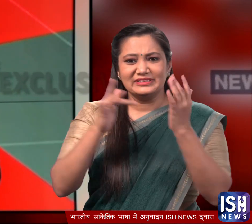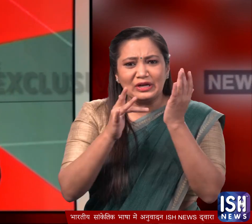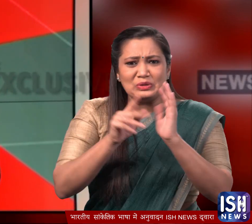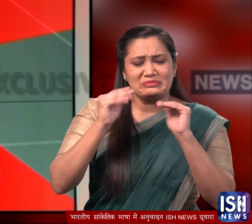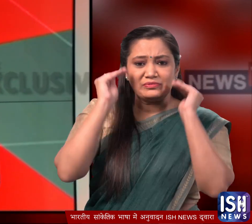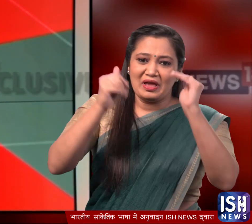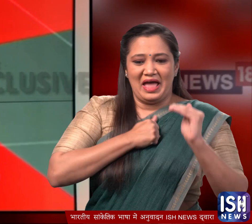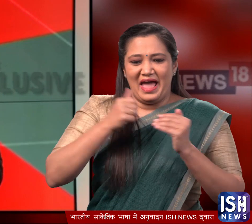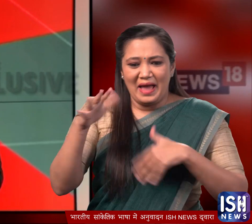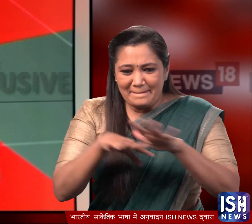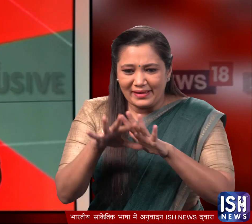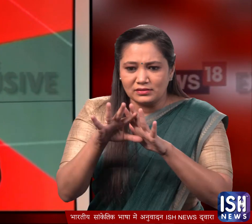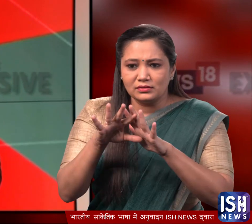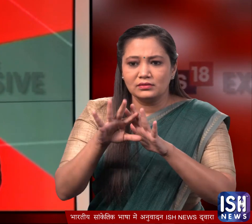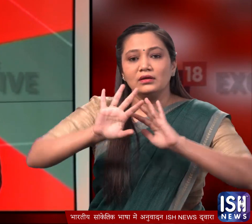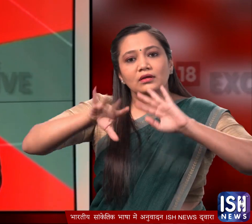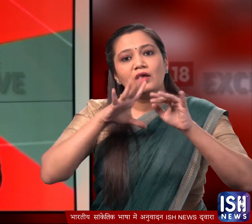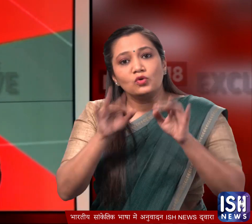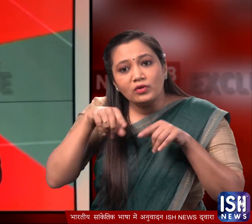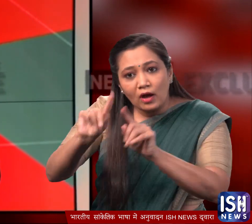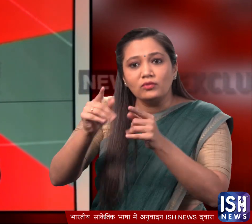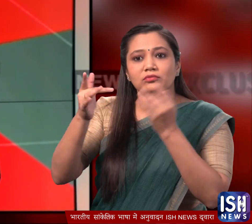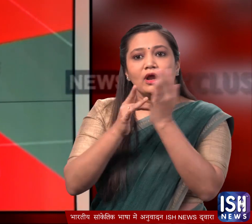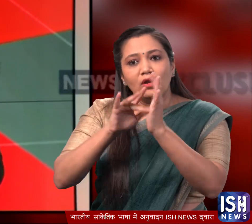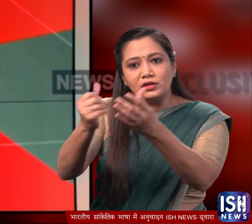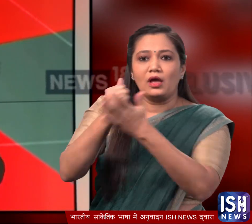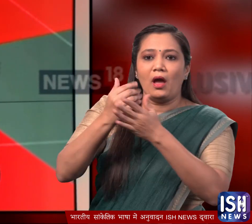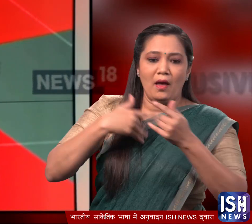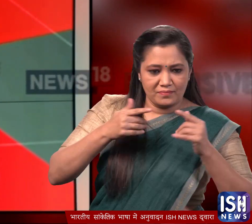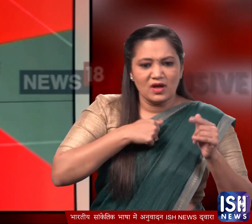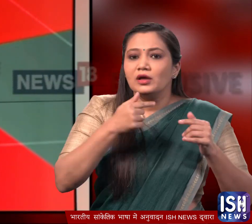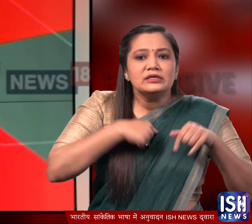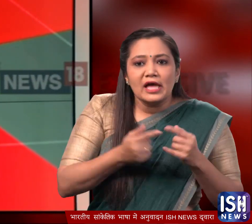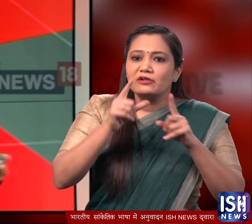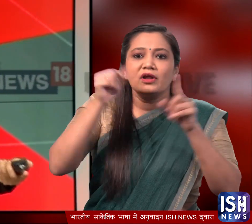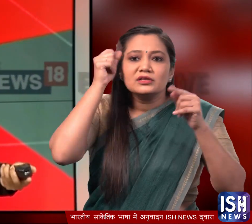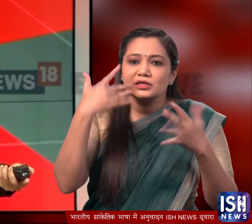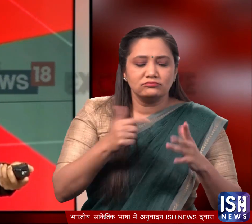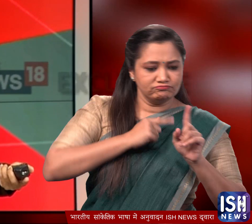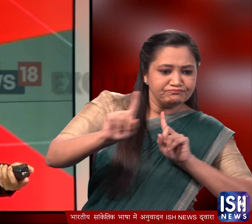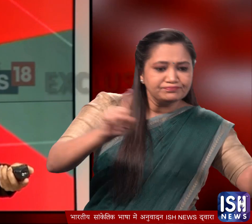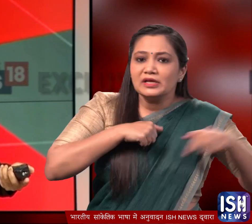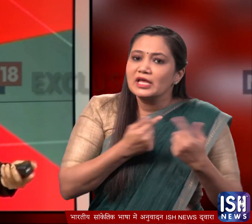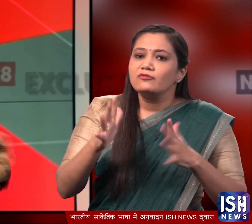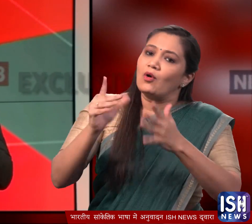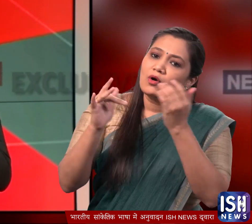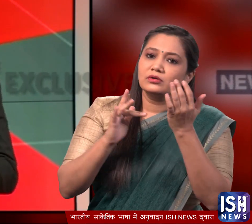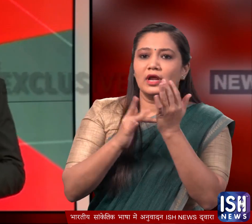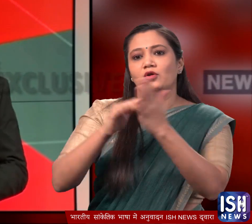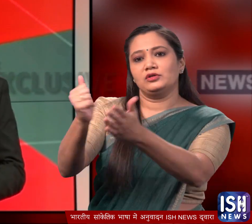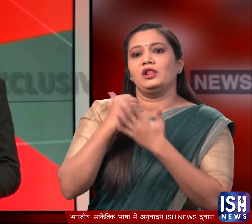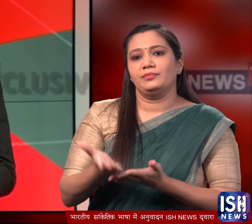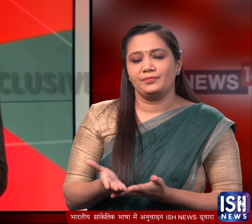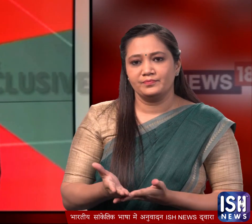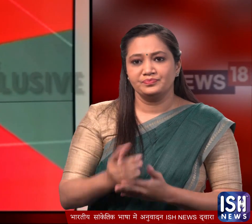मशीनें बनाते हैं जो हमारे इशारे पर चलें। अब वही मशीनें हम लोगों को अपने इशारे पर चला रही हैं क्योंकि हम सीधे रास्ते पर चलना भूल गए हैं। कोरोना